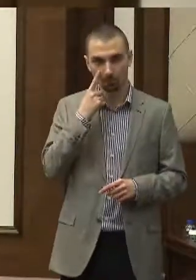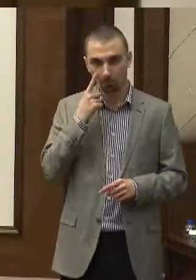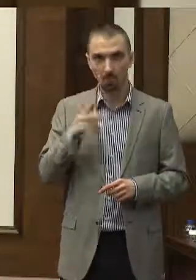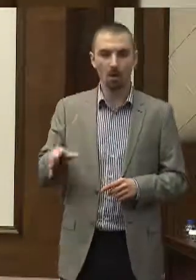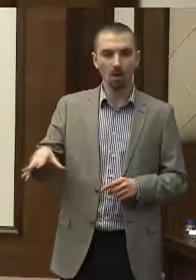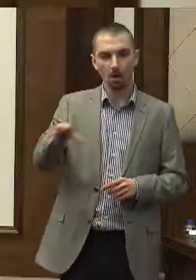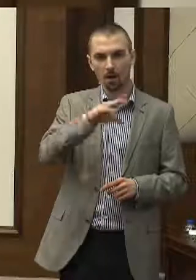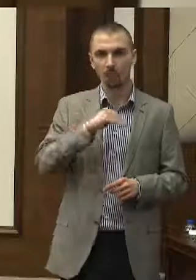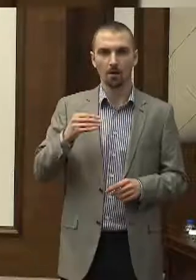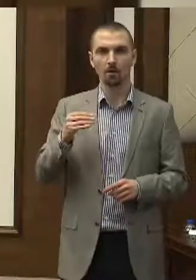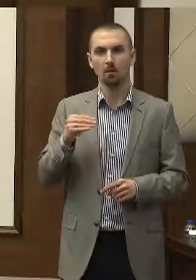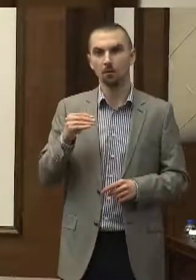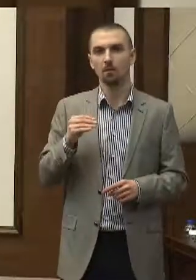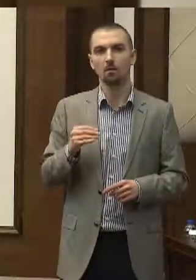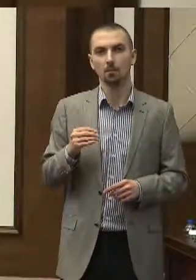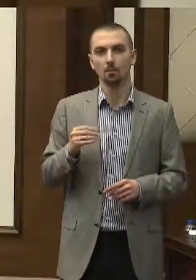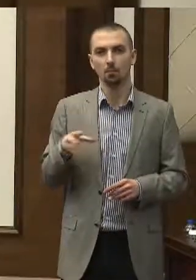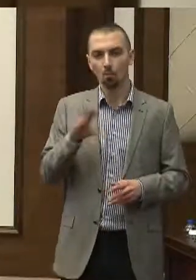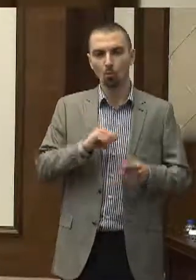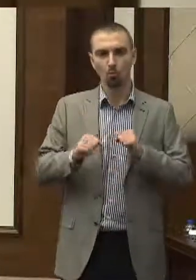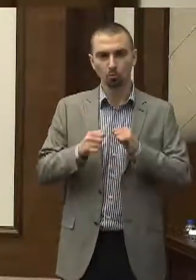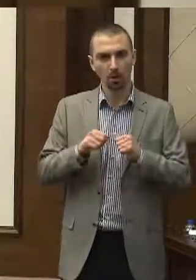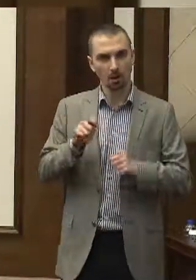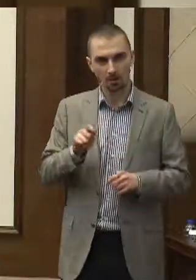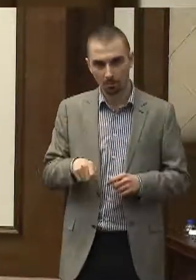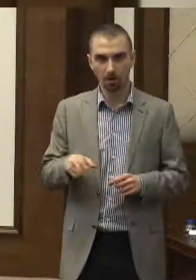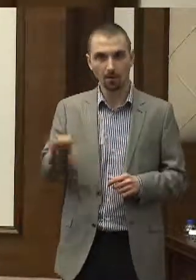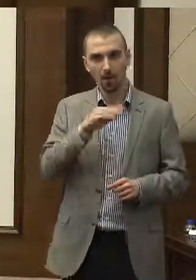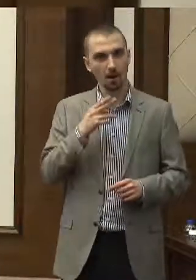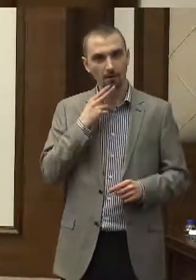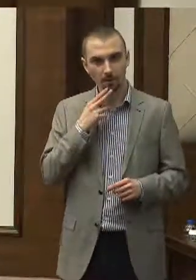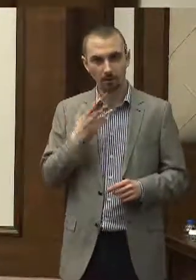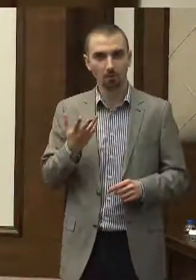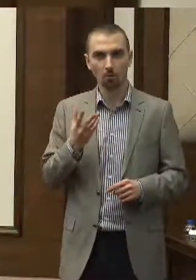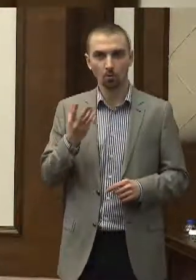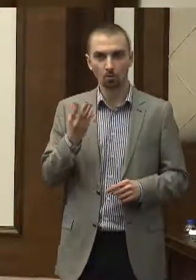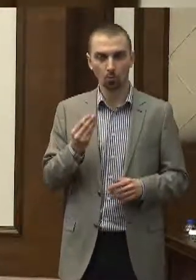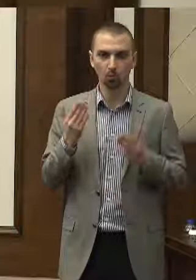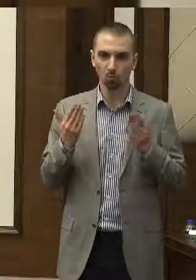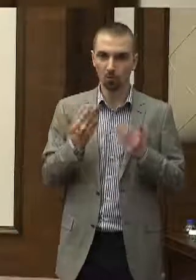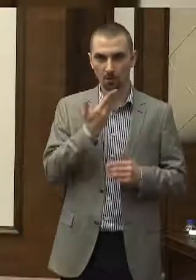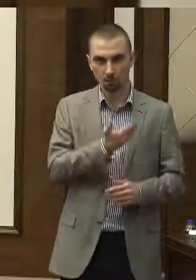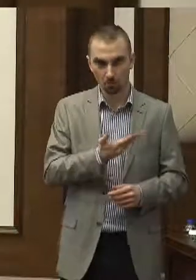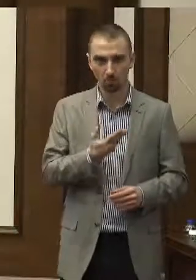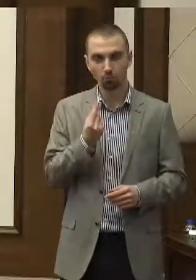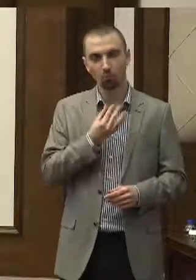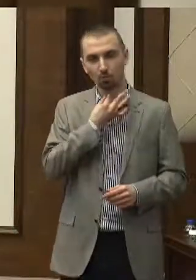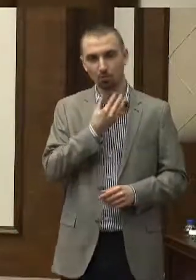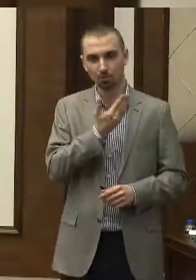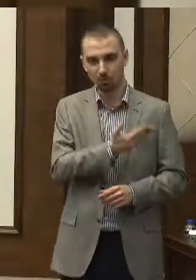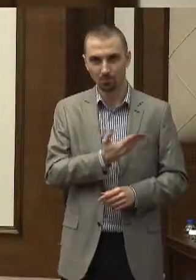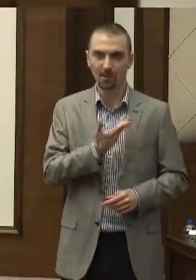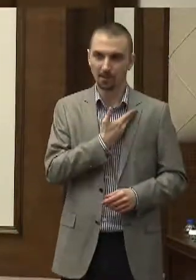tüm atalarıma, mücadele veren tüm kadınlarımıza minnet ve şükran duygularımla teşekkür